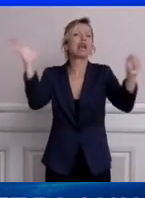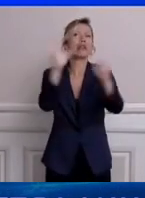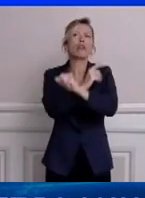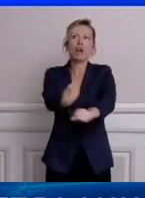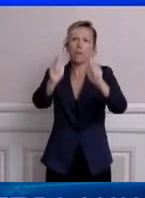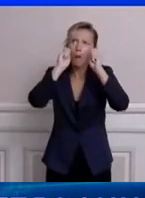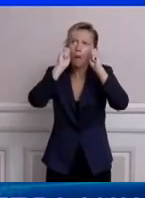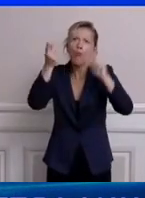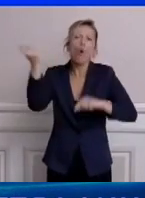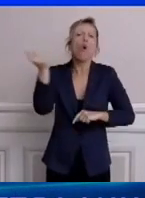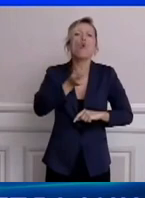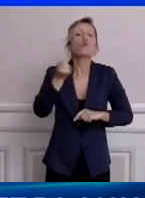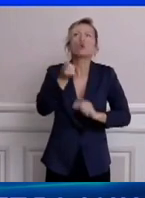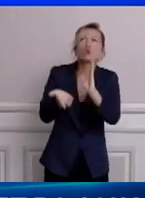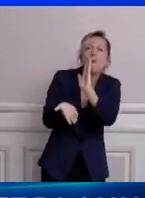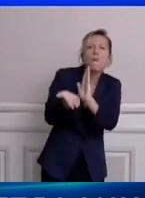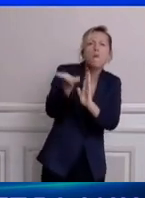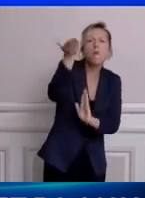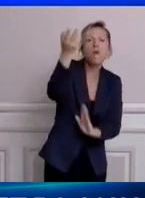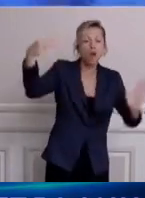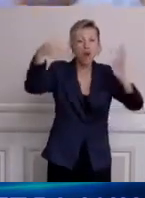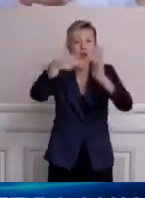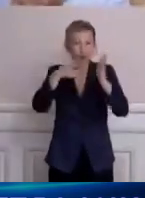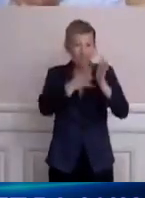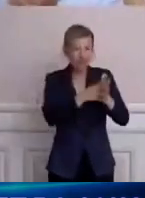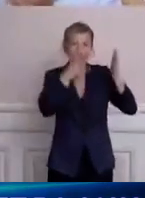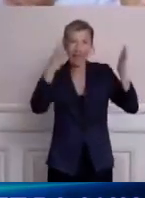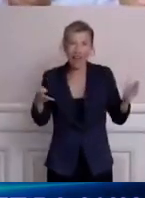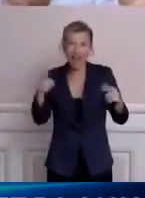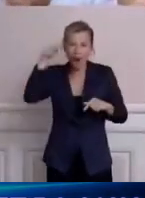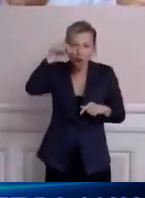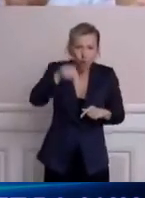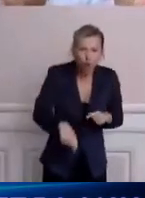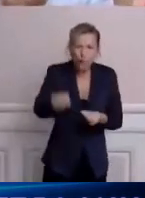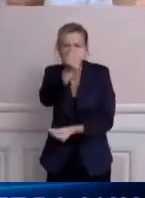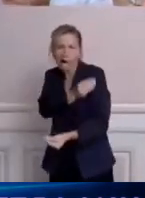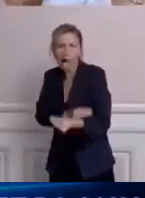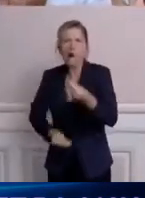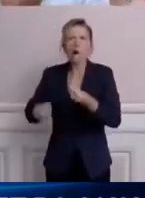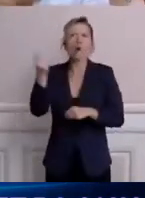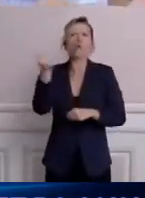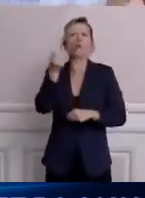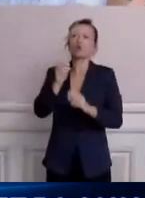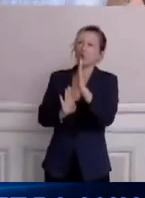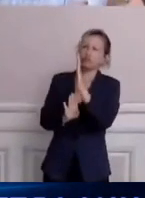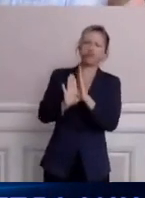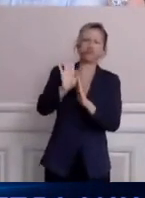οποίο είχαμε πετύχει το 2019. Είμαστε μια ισχυρή κυβέρνηση. Δεν χρειαζόμαστε